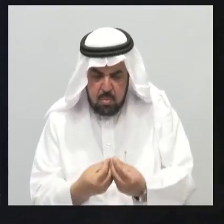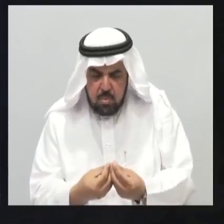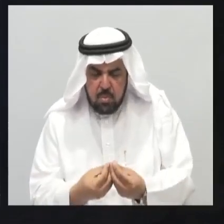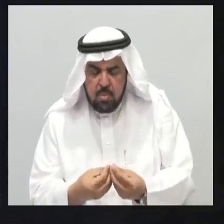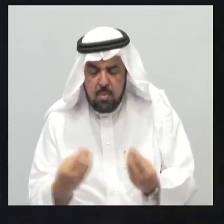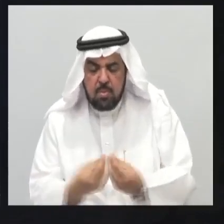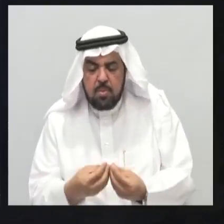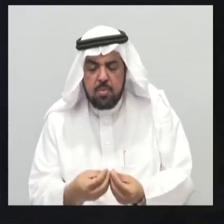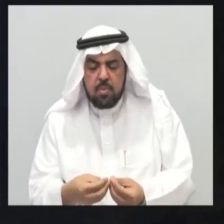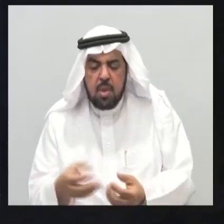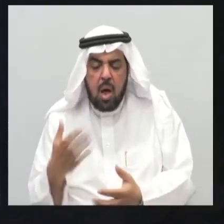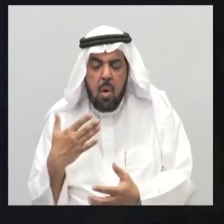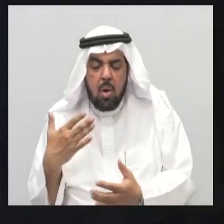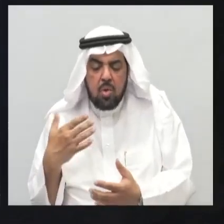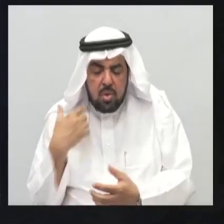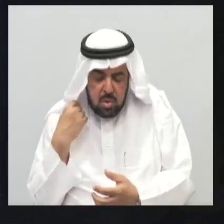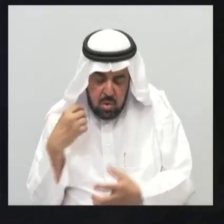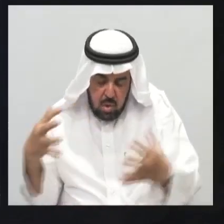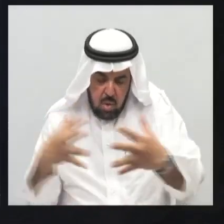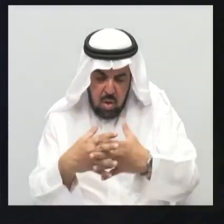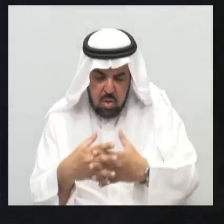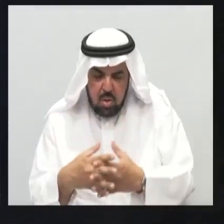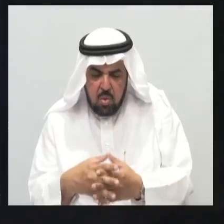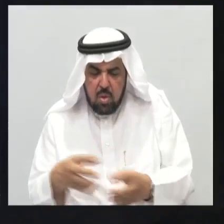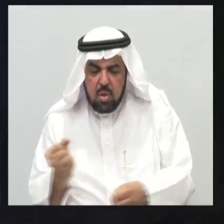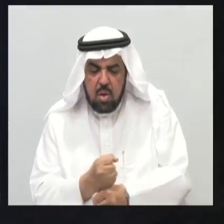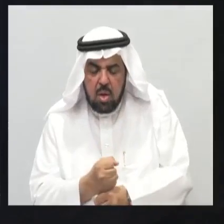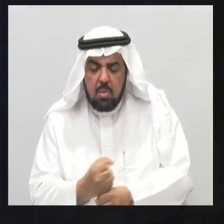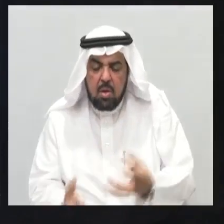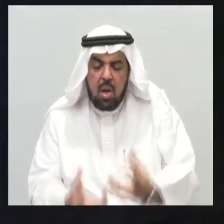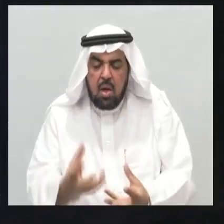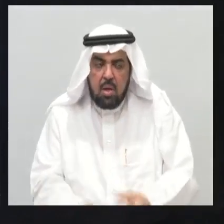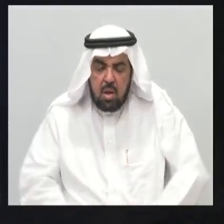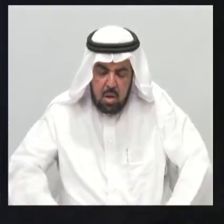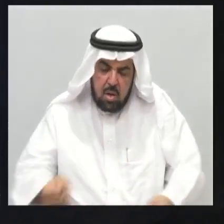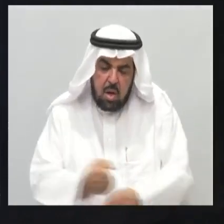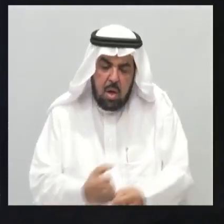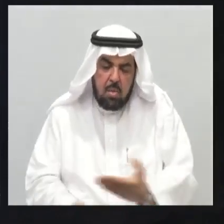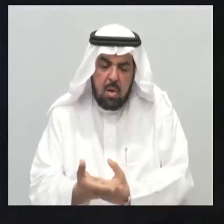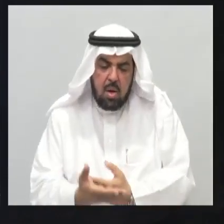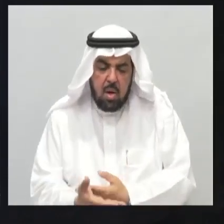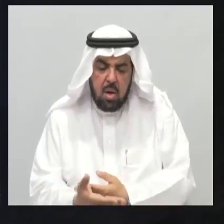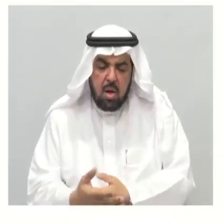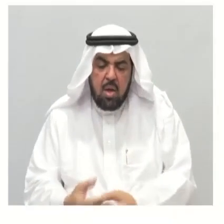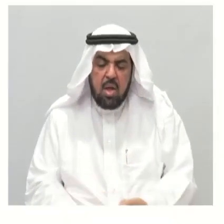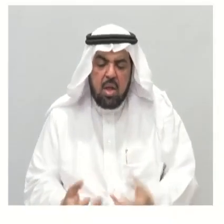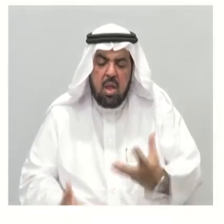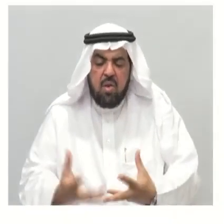وجود الأكسجين في الهواء الجوي، واستعملنا هنا الاحتراق لعمل هذا